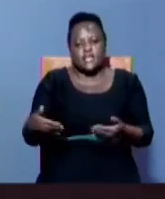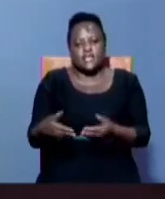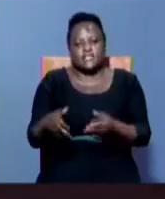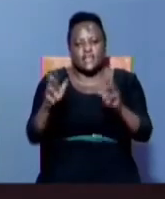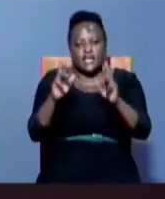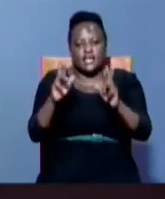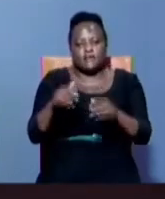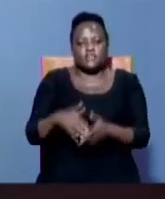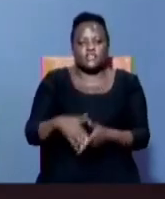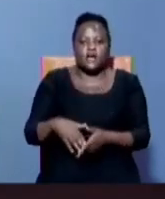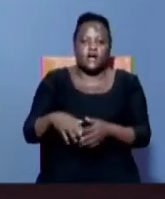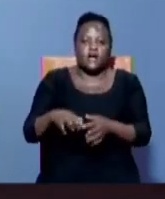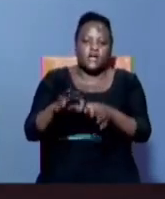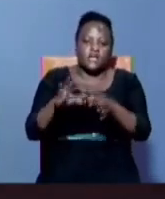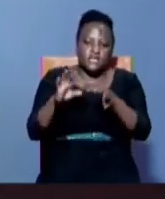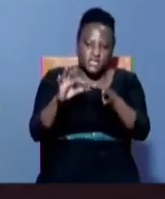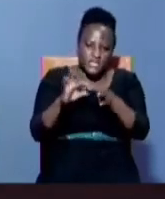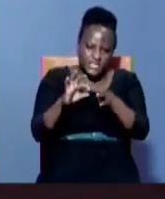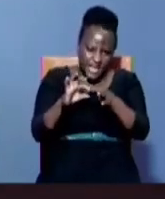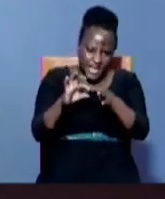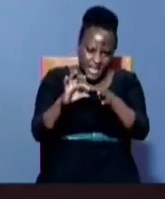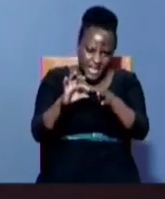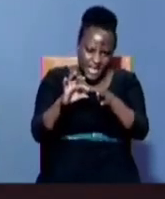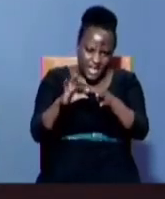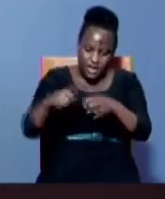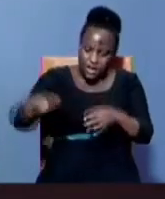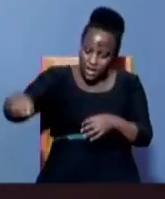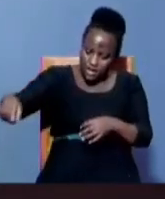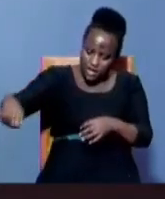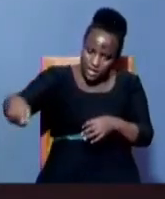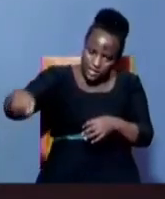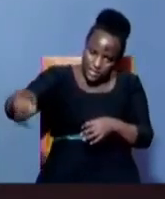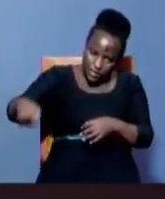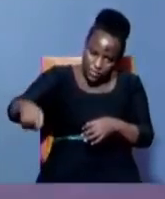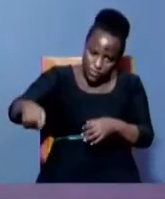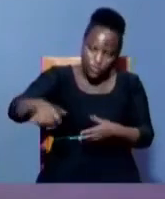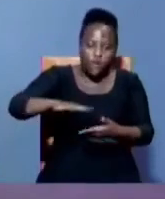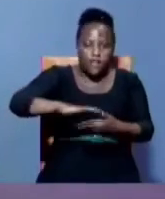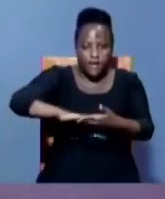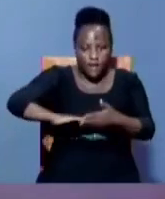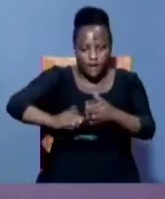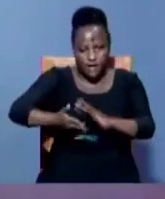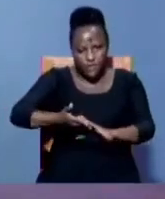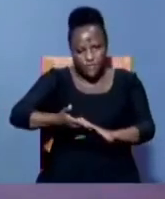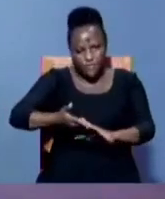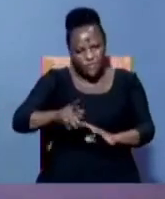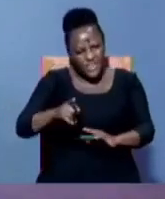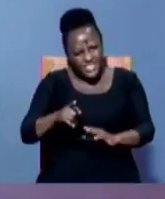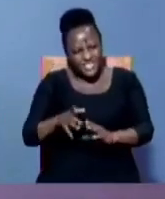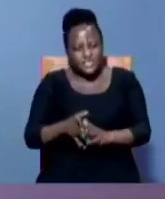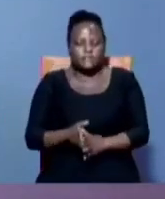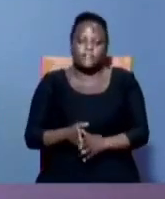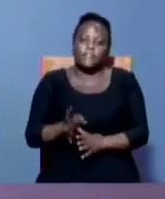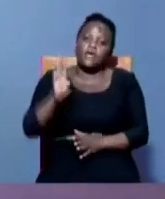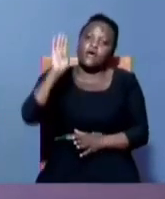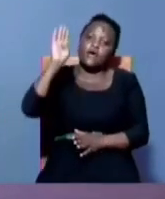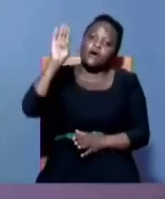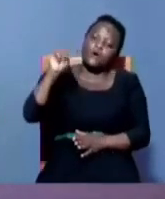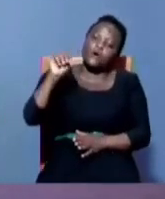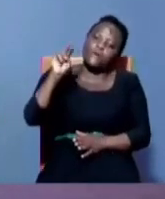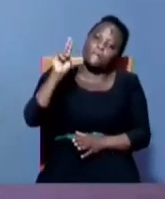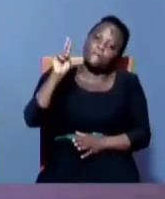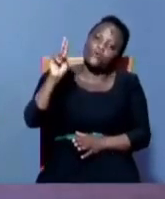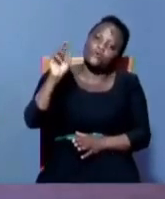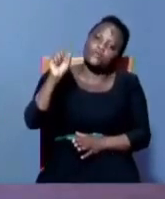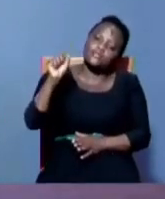Musa, fanya kama nilivyokuonyesha kwenye ile Kutoka 25 mstari wa 8 na 9. Ina maana Musa alionyeshwa kiti cha rehema